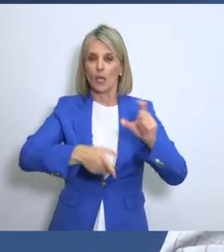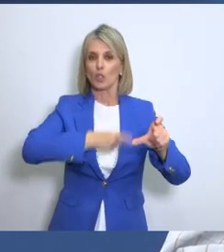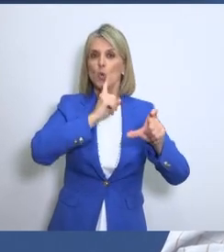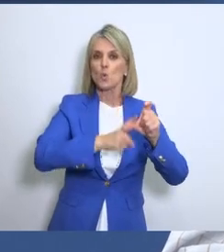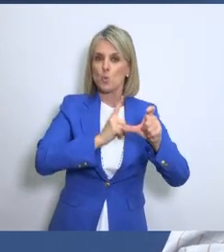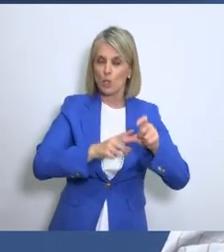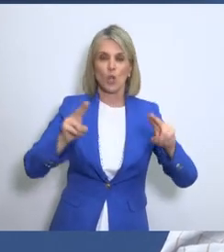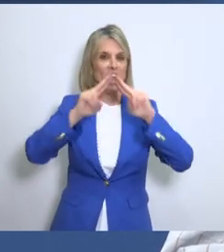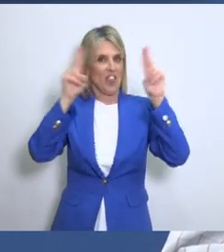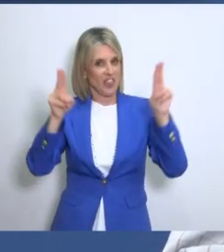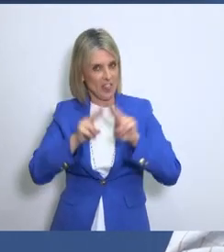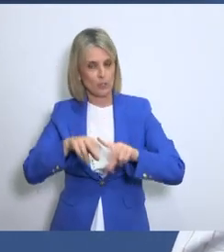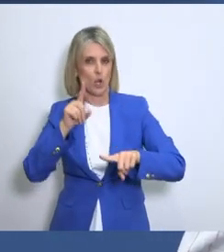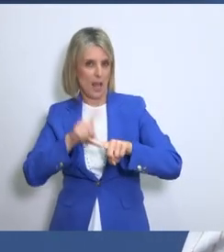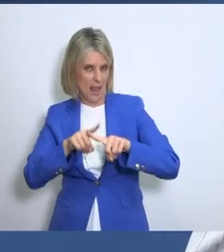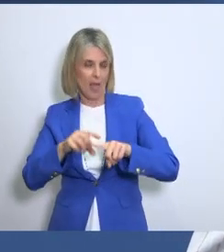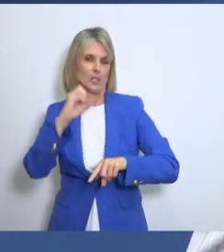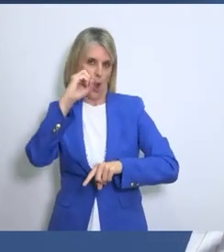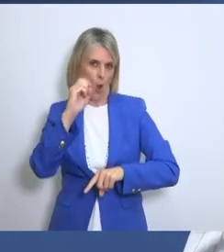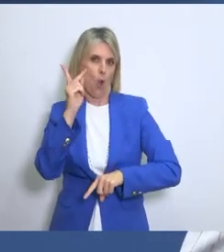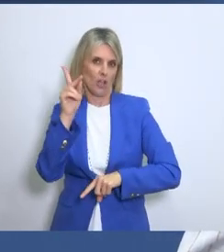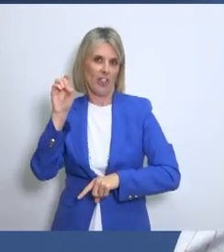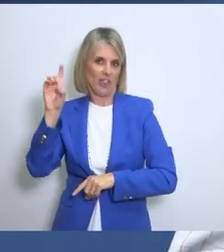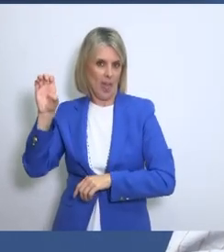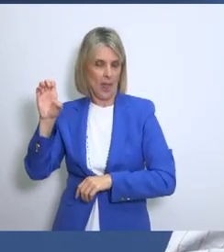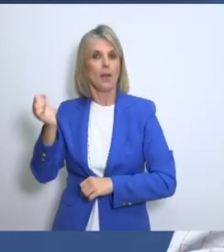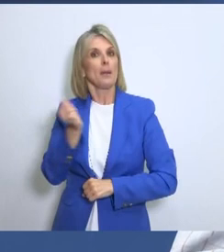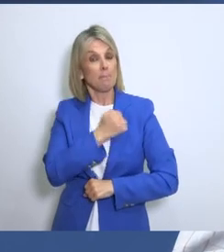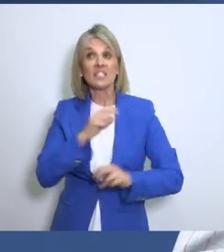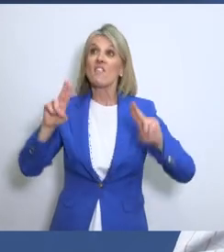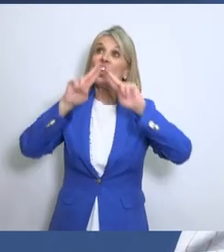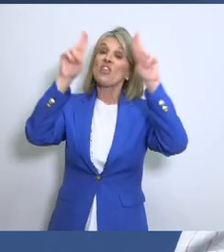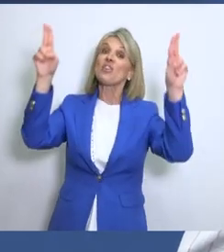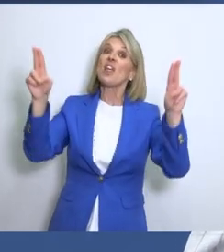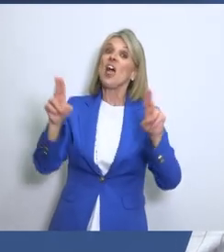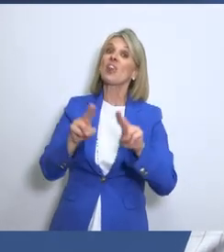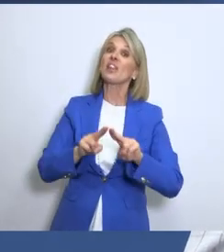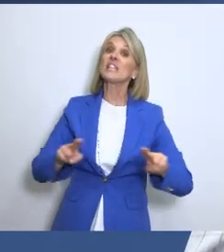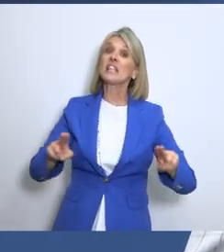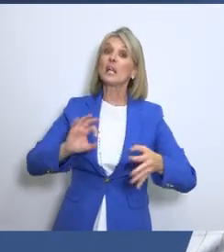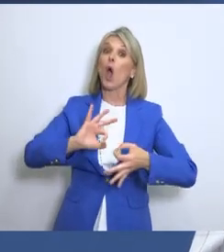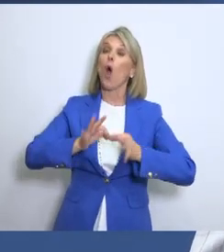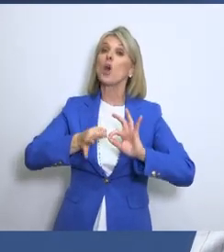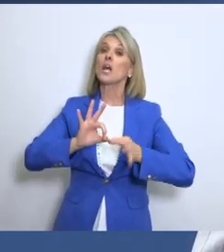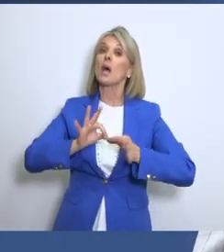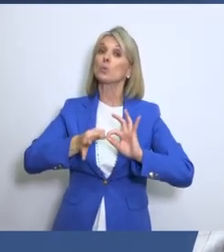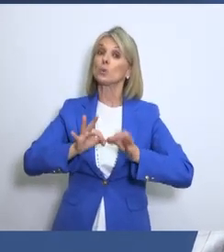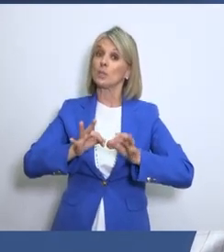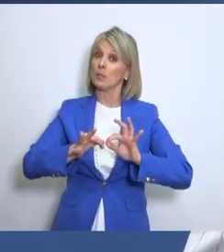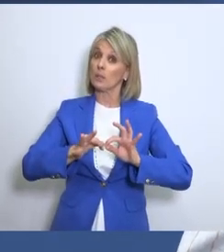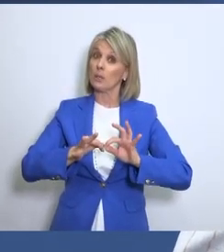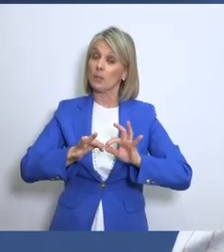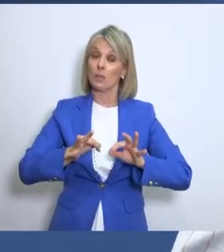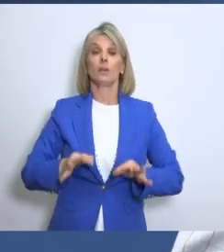Διεθνιστών Ελλάδας, πιστεύει επίσης στο διεθνισμό. Είναι μια διεθνιστική οργάνωση,